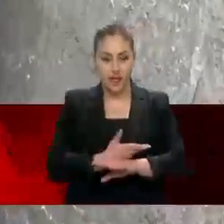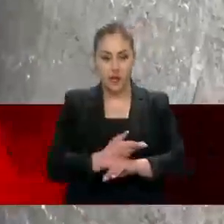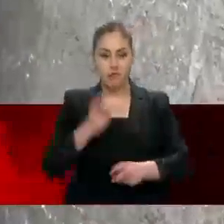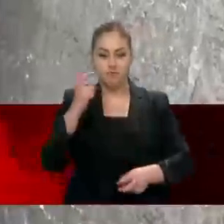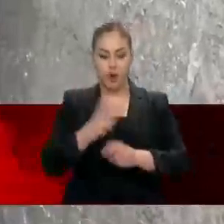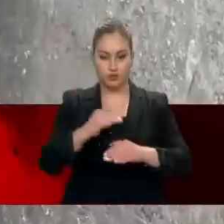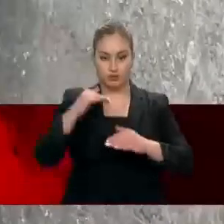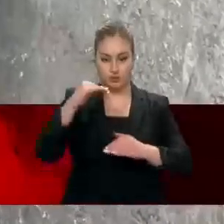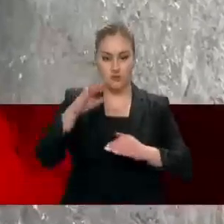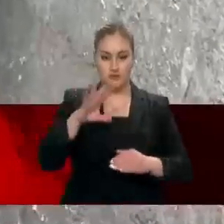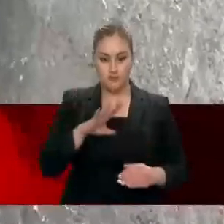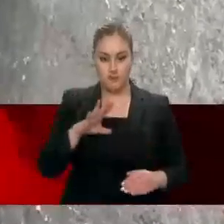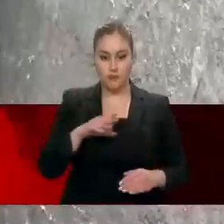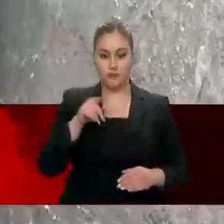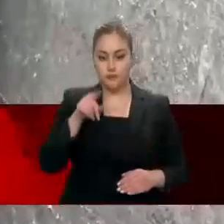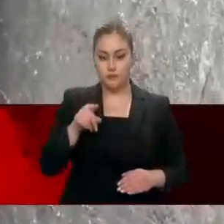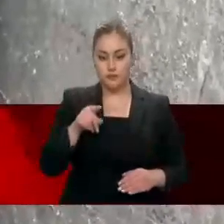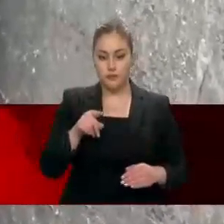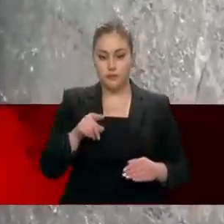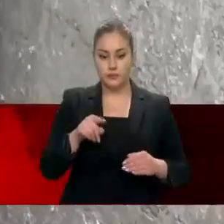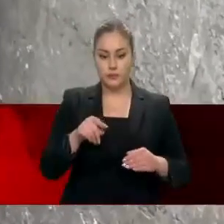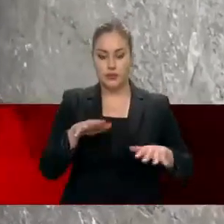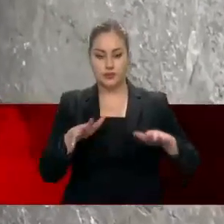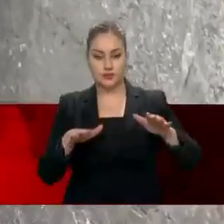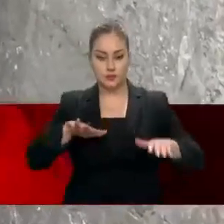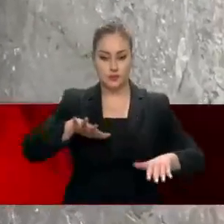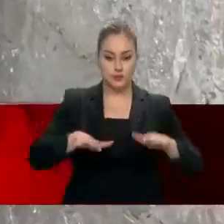boşluk oluşturduğumuz zaman burada bir salınım